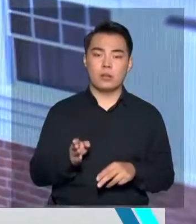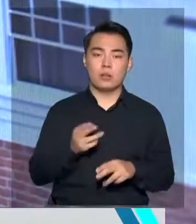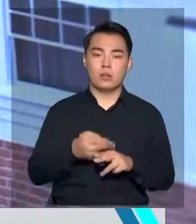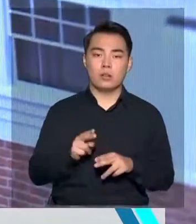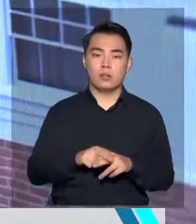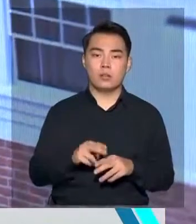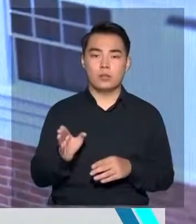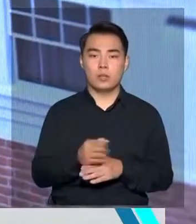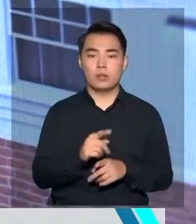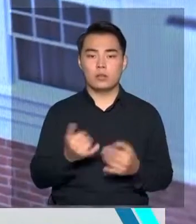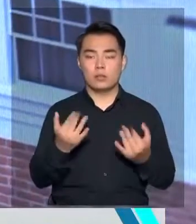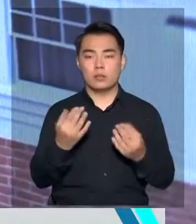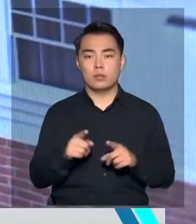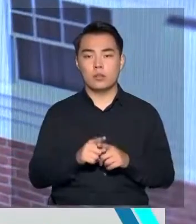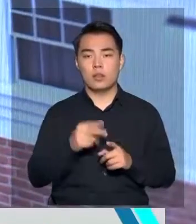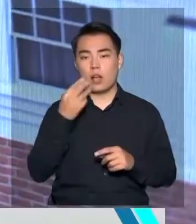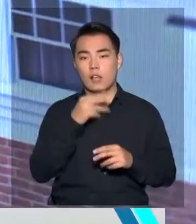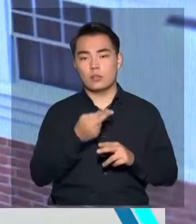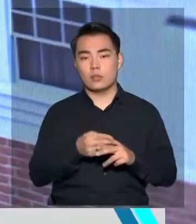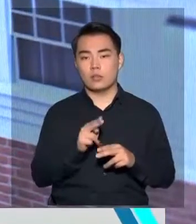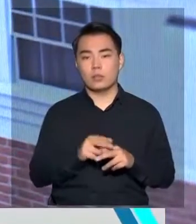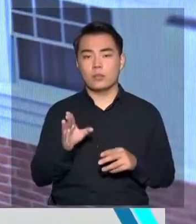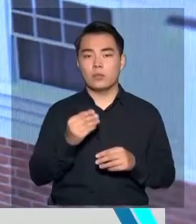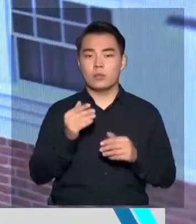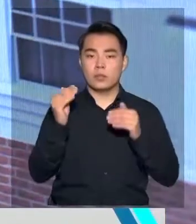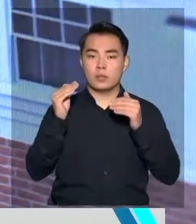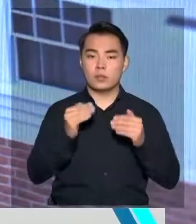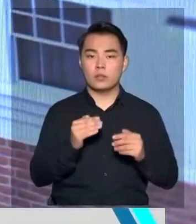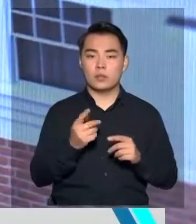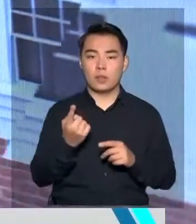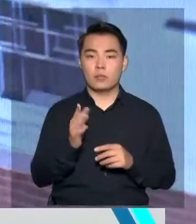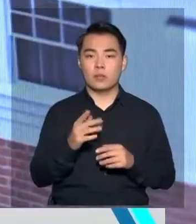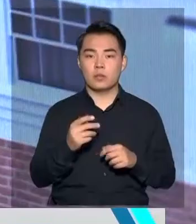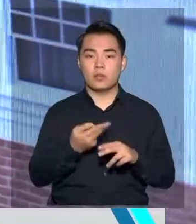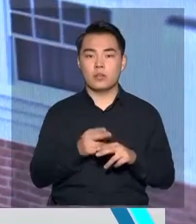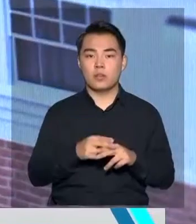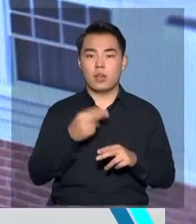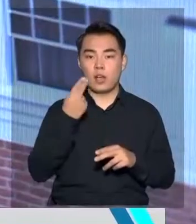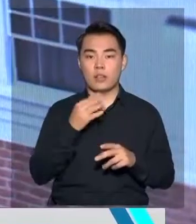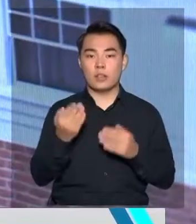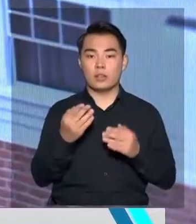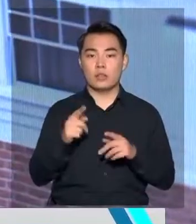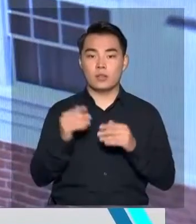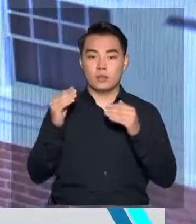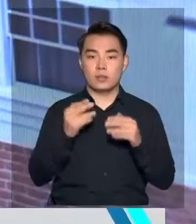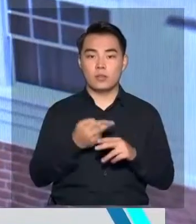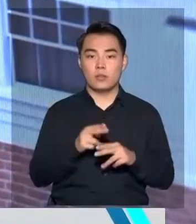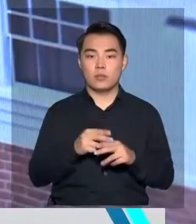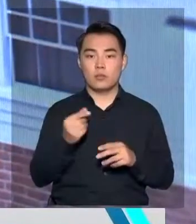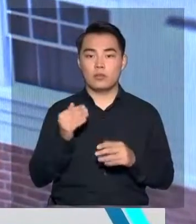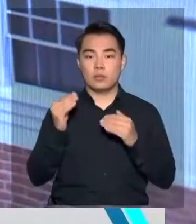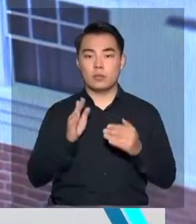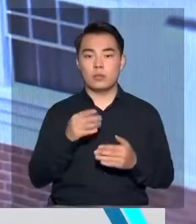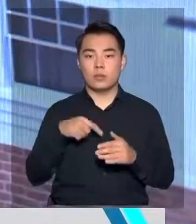diginmen bugün tanda canağı sapasına balansıda canağı onun bağasını tümen bolu birinci kezekte sapasına balansı. Ekinci kezekte jossuz merdigerlerden